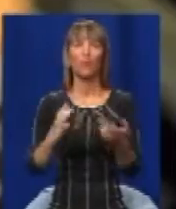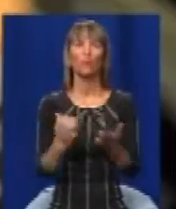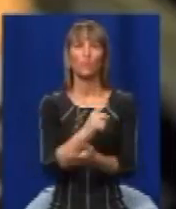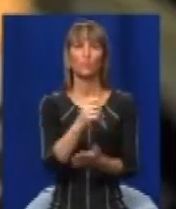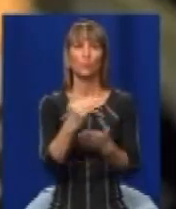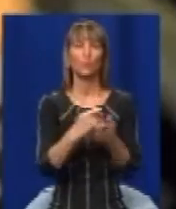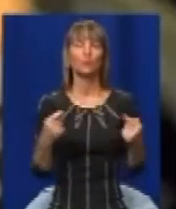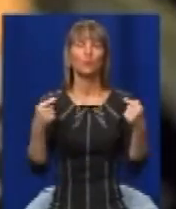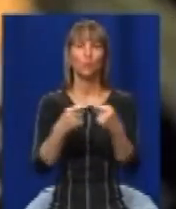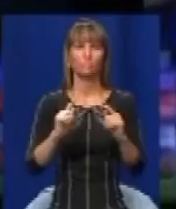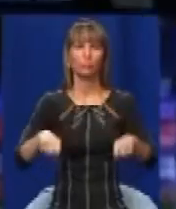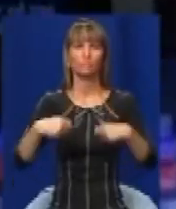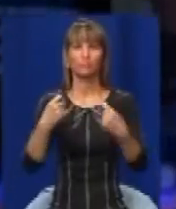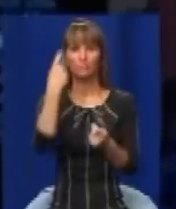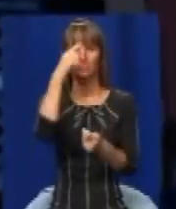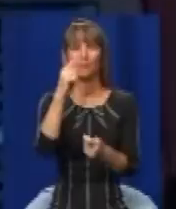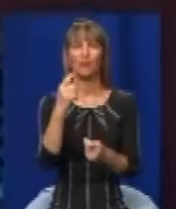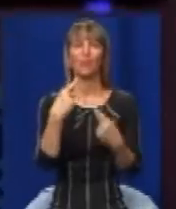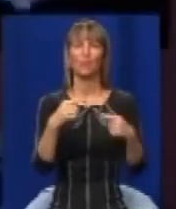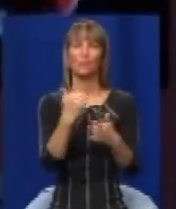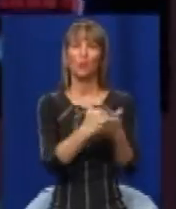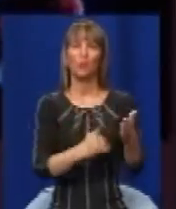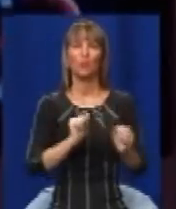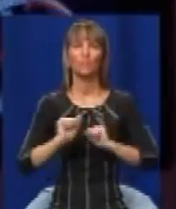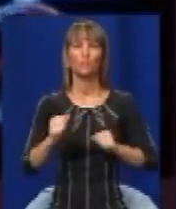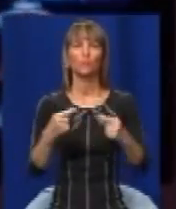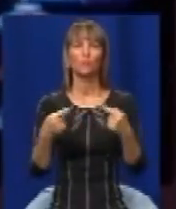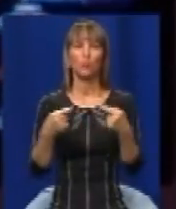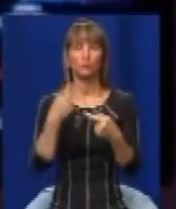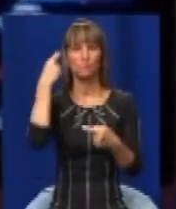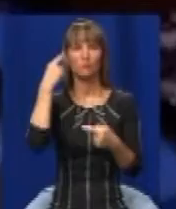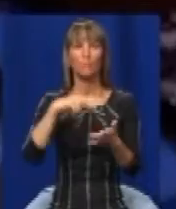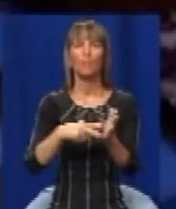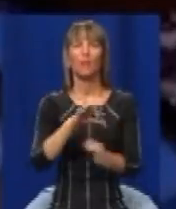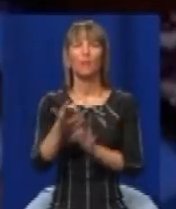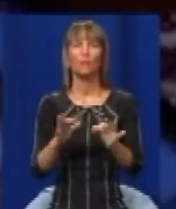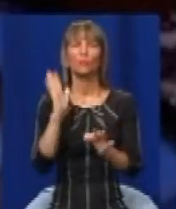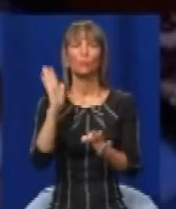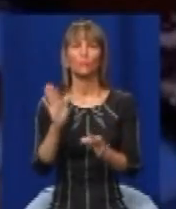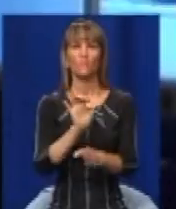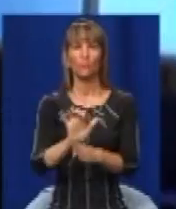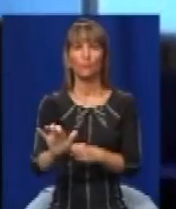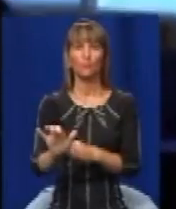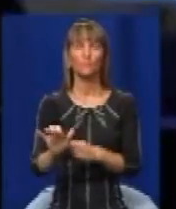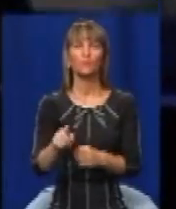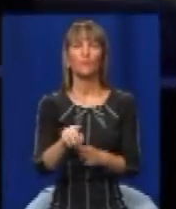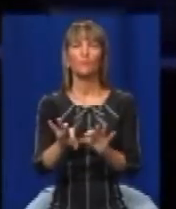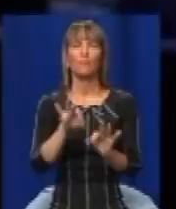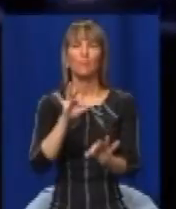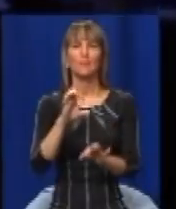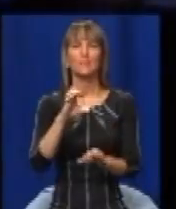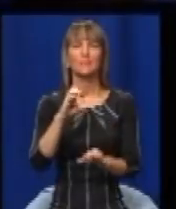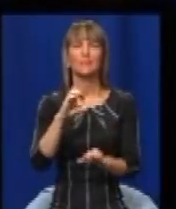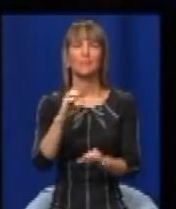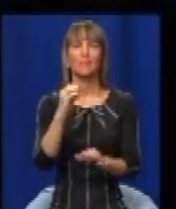точністю передати ідею певної програми, режисер мусить цілком продумати план свого майбутнього продукту. Він вибирає сценарій або